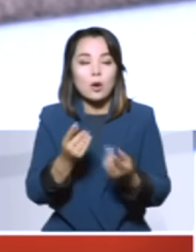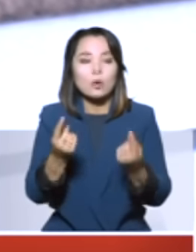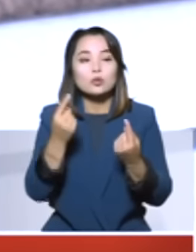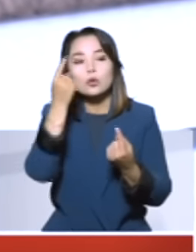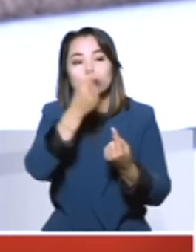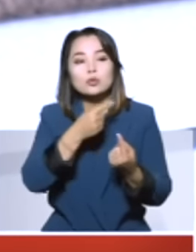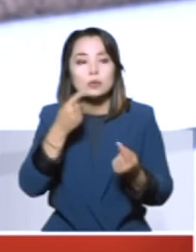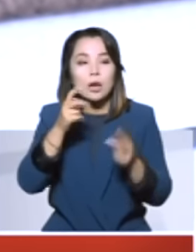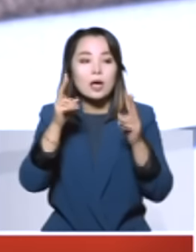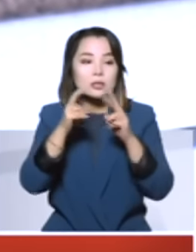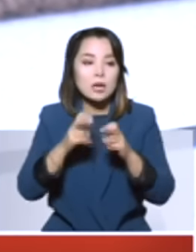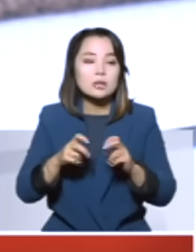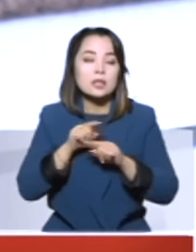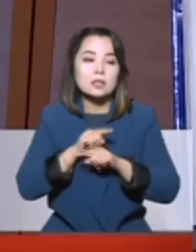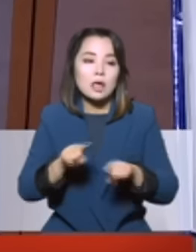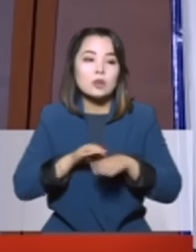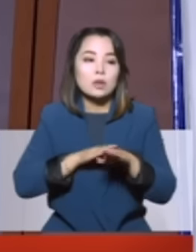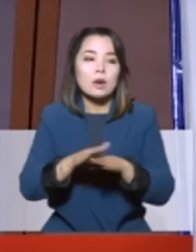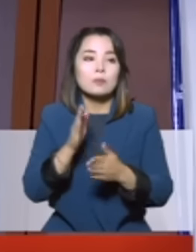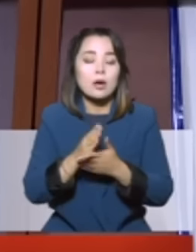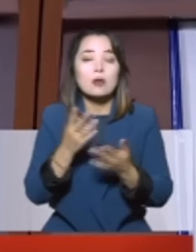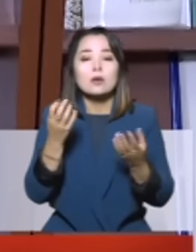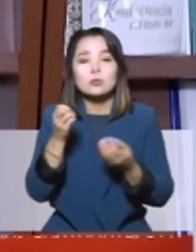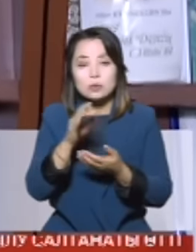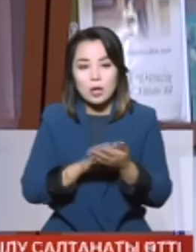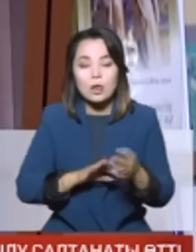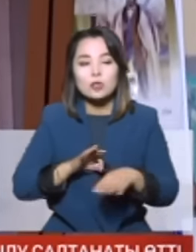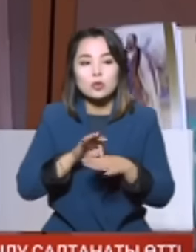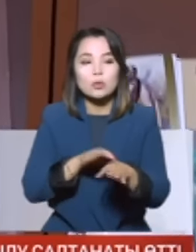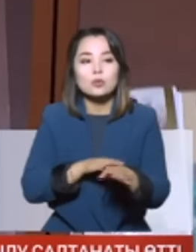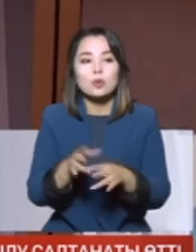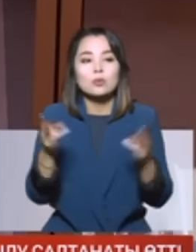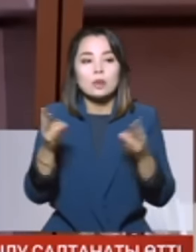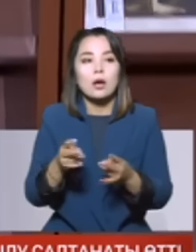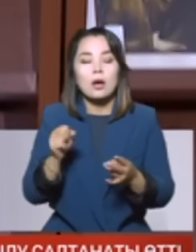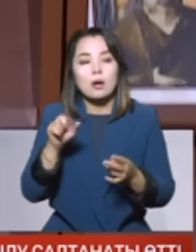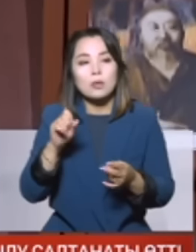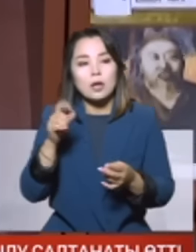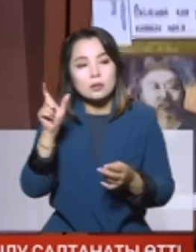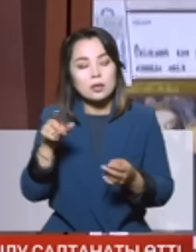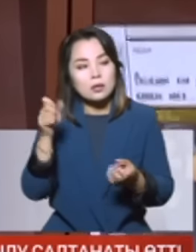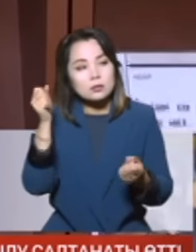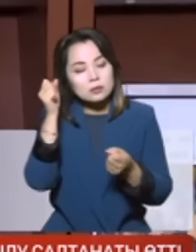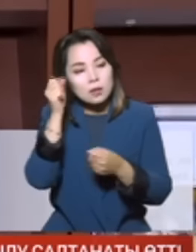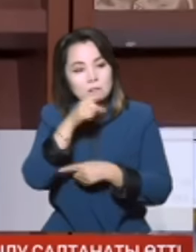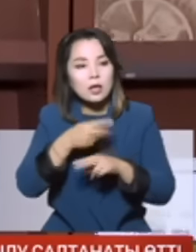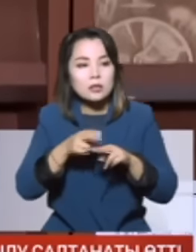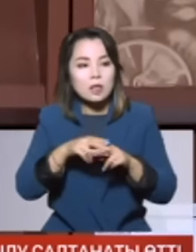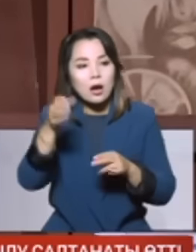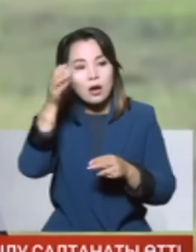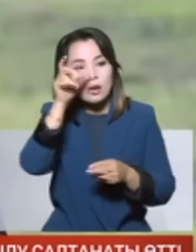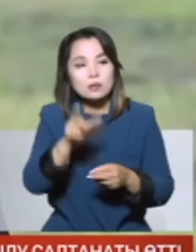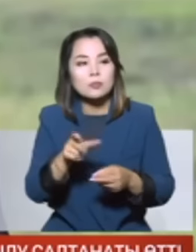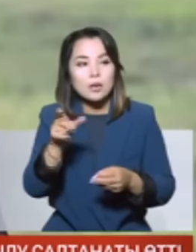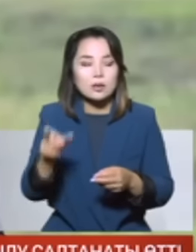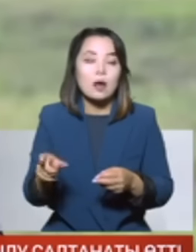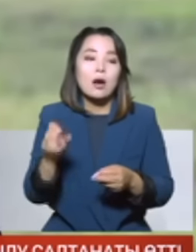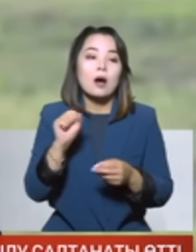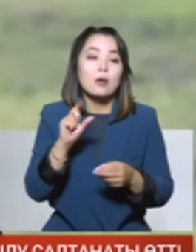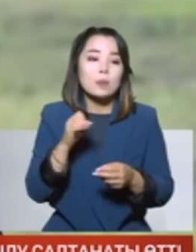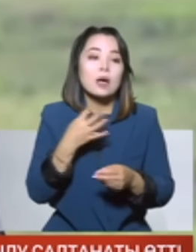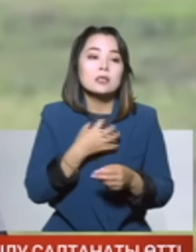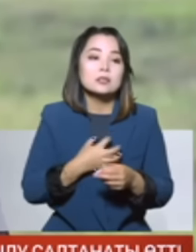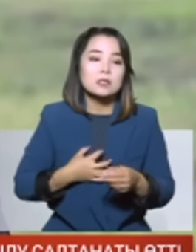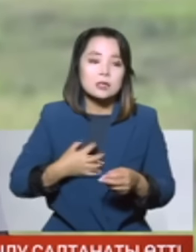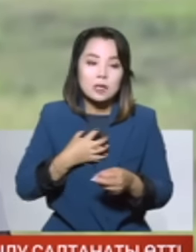тұлғаны зерттеу мен дәріптеу жұмыстарын әлі де жетілдіруіміз керек дейді абайтанушы ғалымдар. Абай негізі